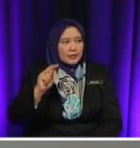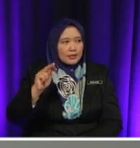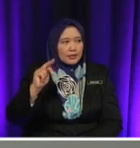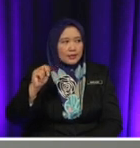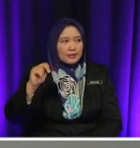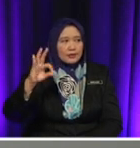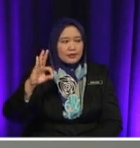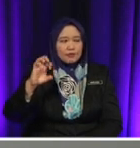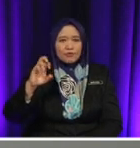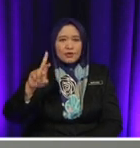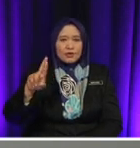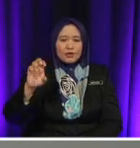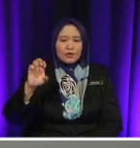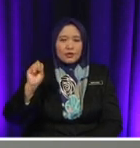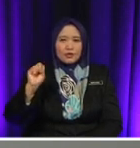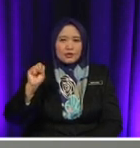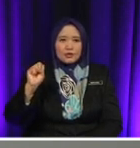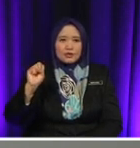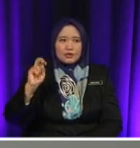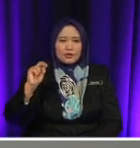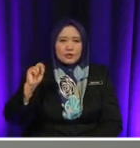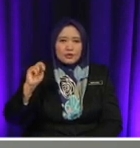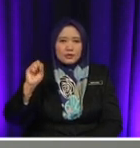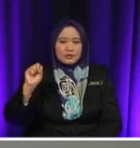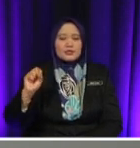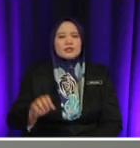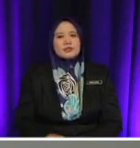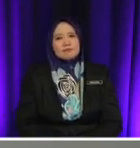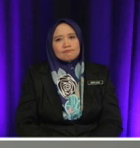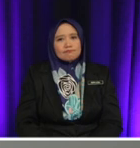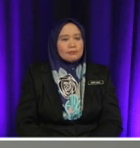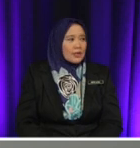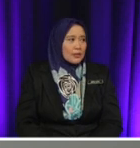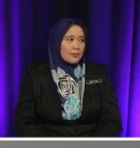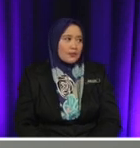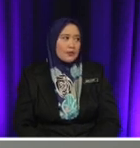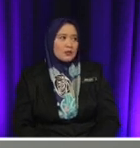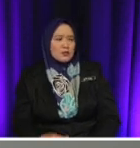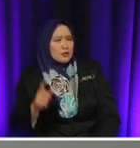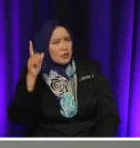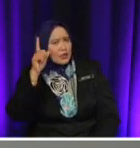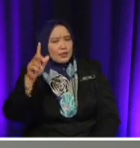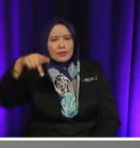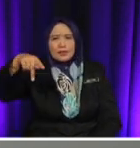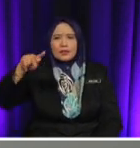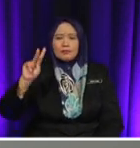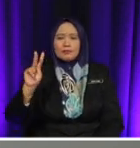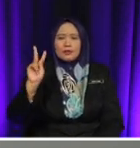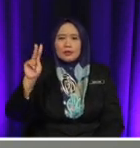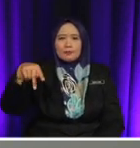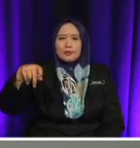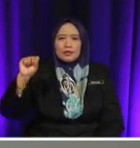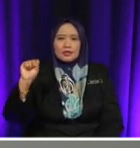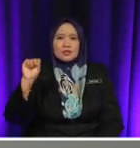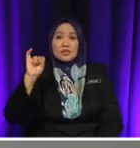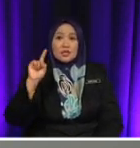itu sebenarnya mengawal pembolehubah okey kita tengok dalam satu penyiasatan ataupun dalam eksperimen yang kita jalankan pemboleh